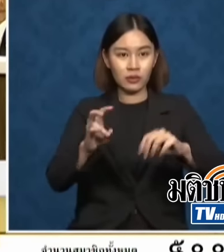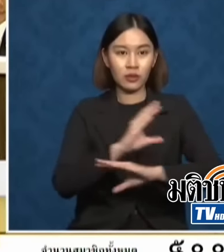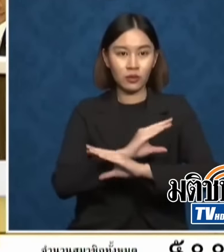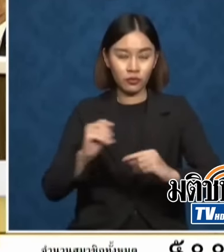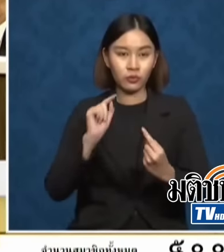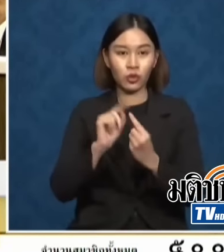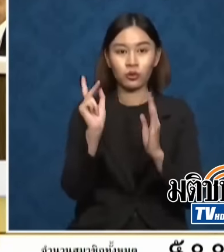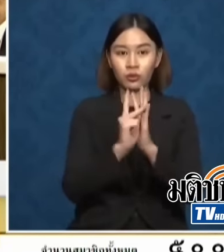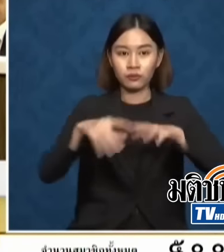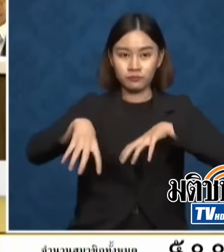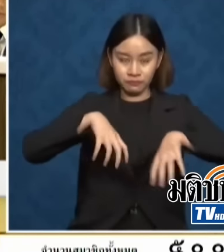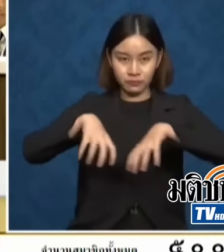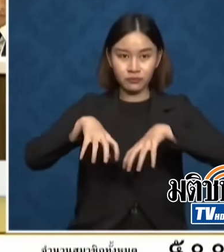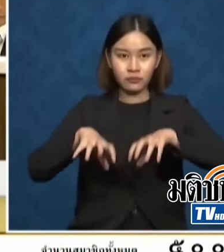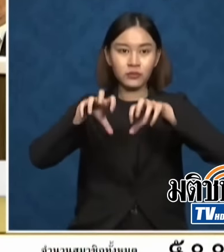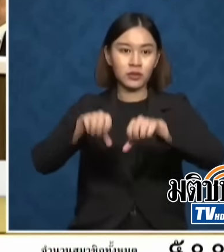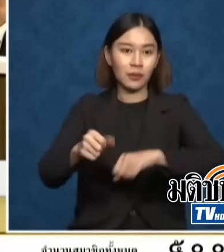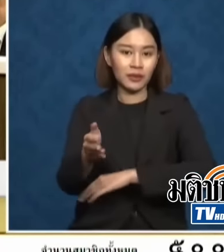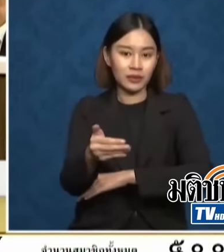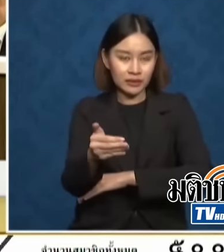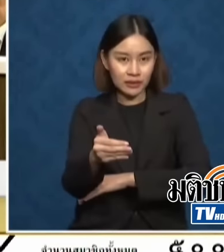หลักเกณฑ์การจับสัตว์น้ำ